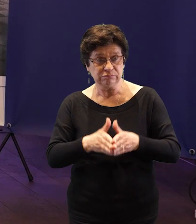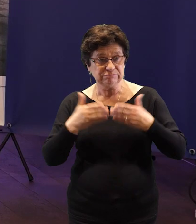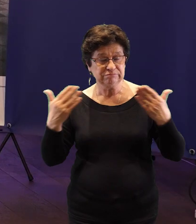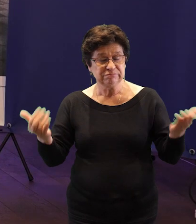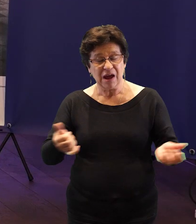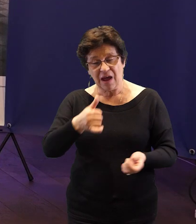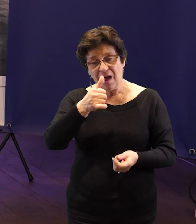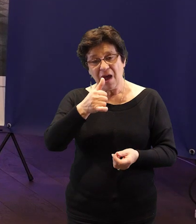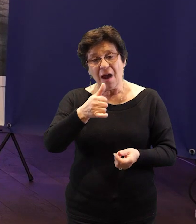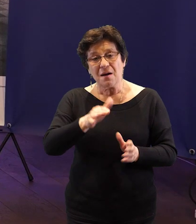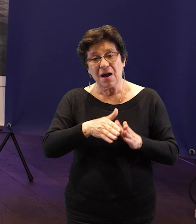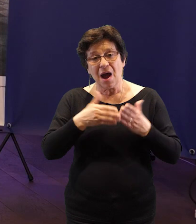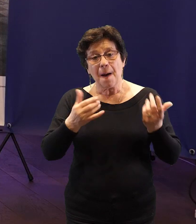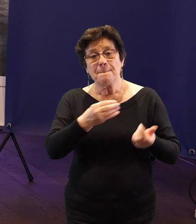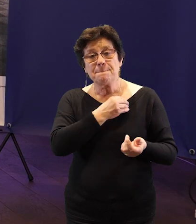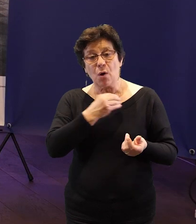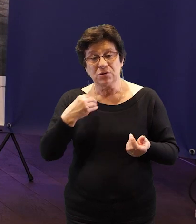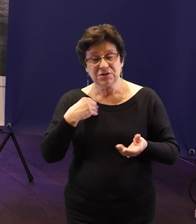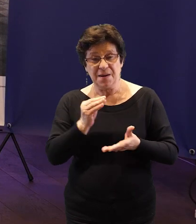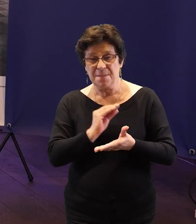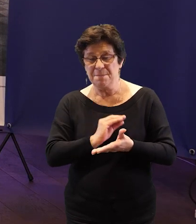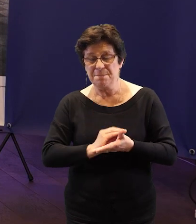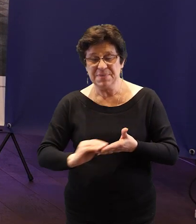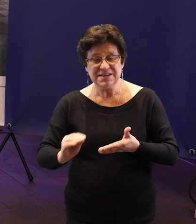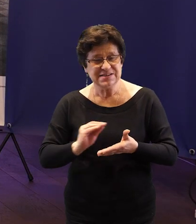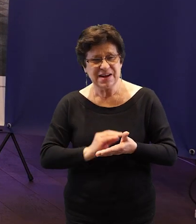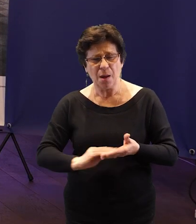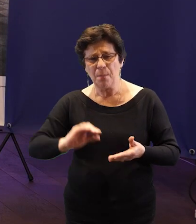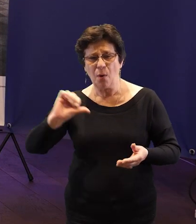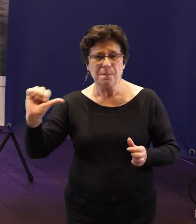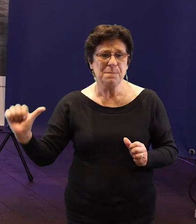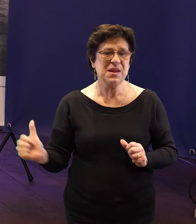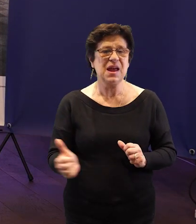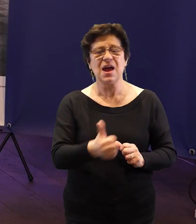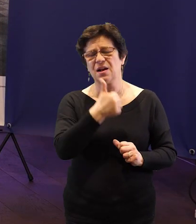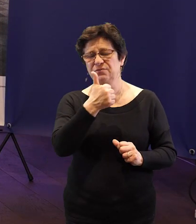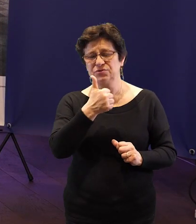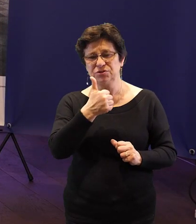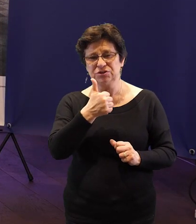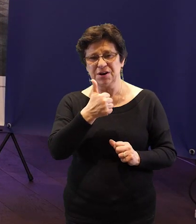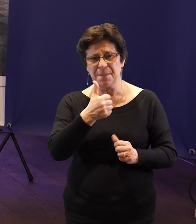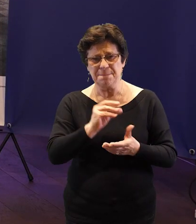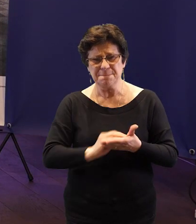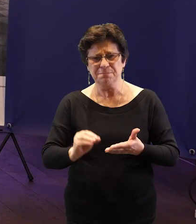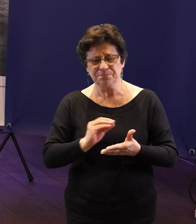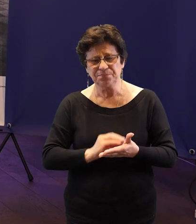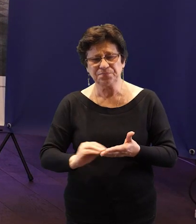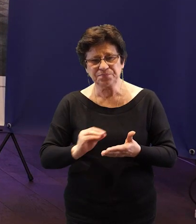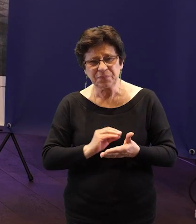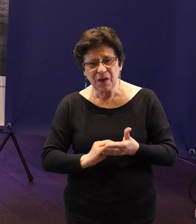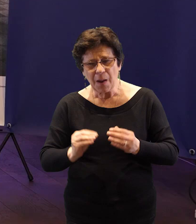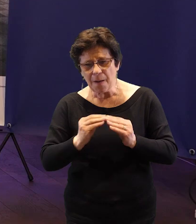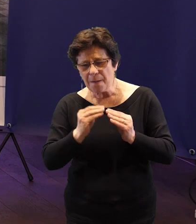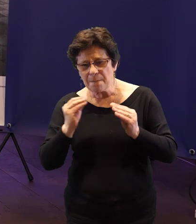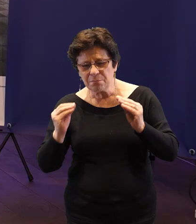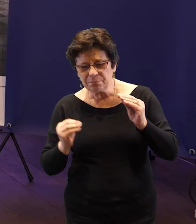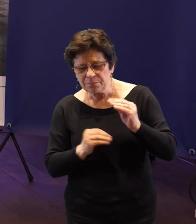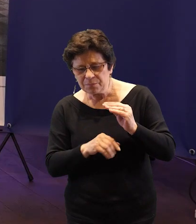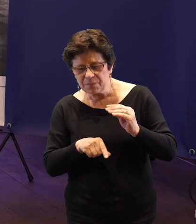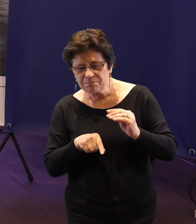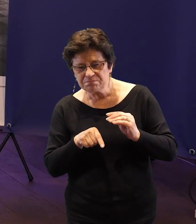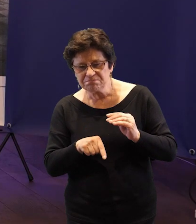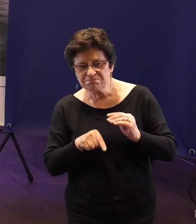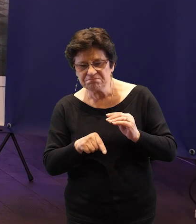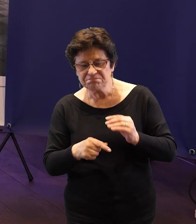polskiej bardzo dużo na ten temat pisano i po raz pierwszy tak nagminnie zaczęto te podziemia łączyć z niemiecką